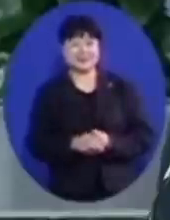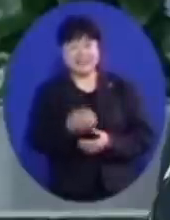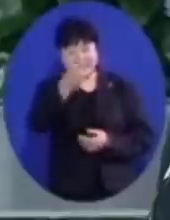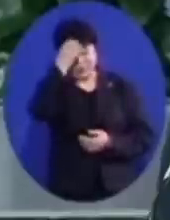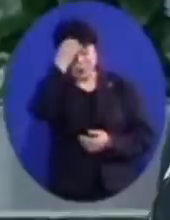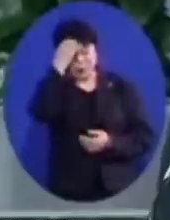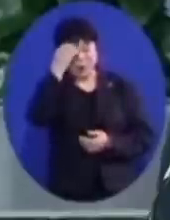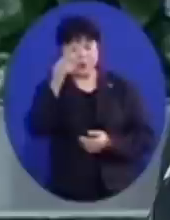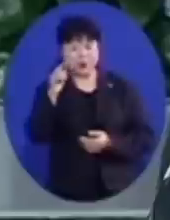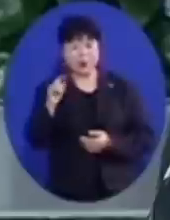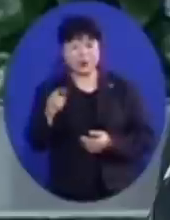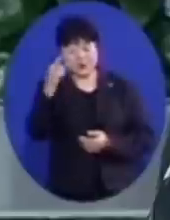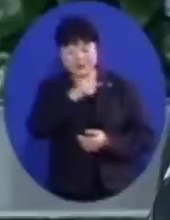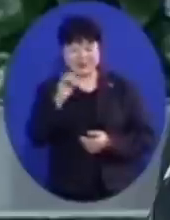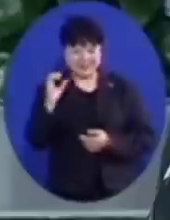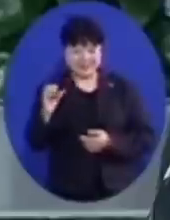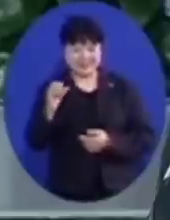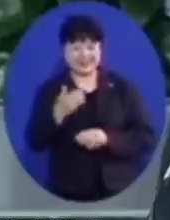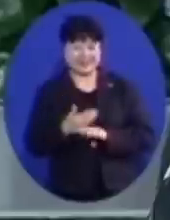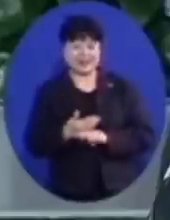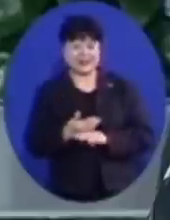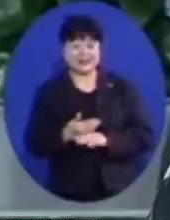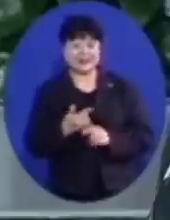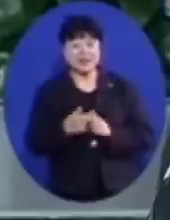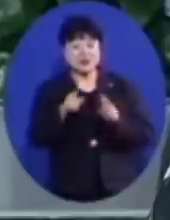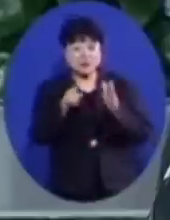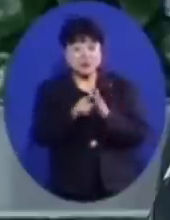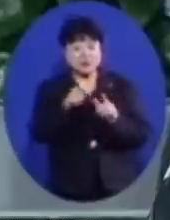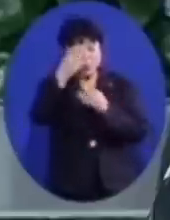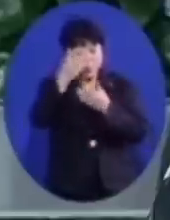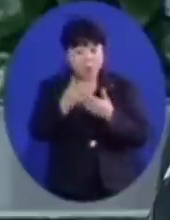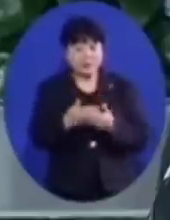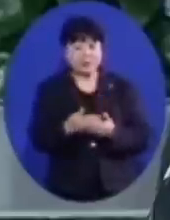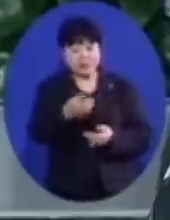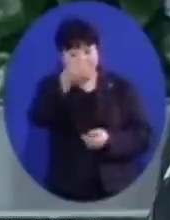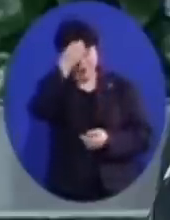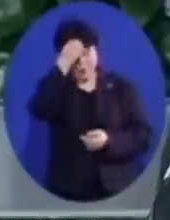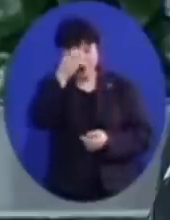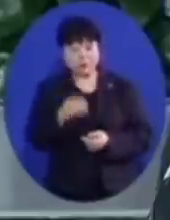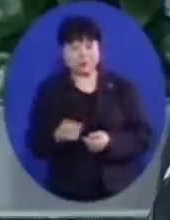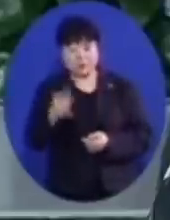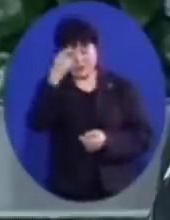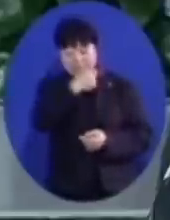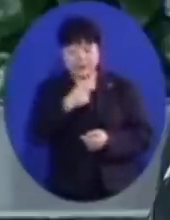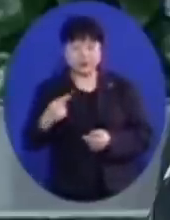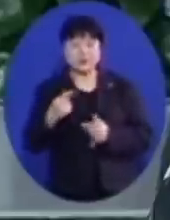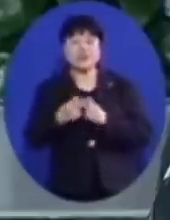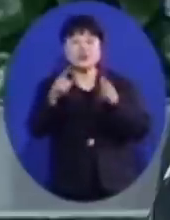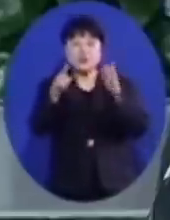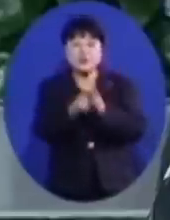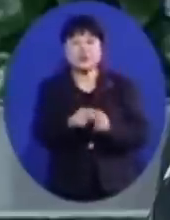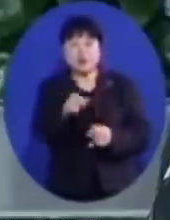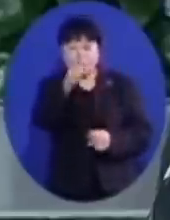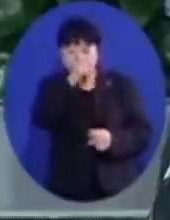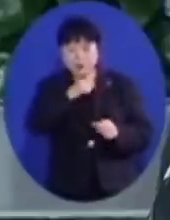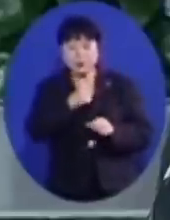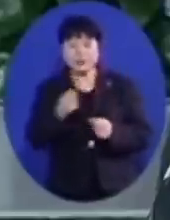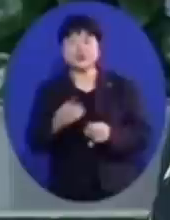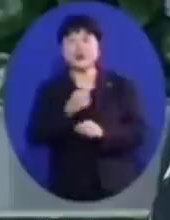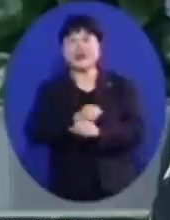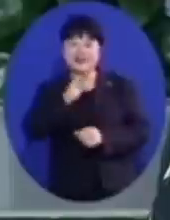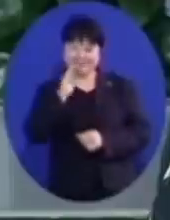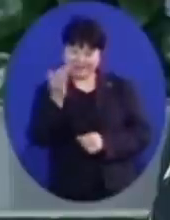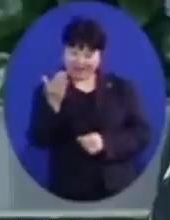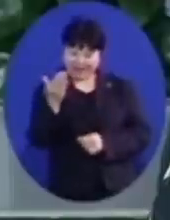것은 신경은 성경 말씀대로 죄수를 믿으면 구원받는다는 것인데 하도리는 예수도 믿고 좋은 일도 해야 구원을